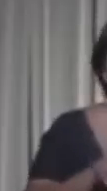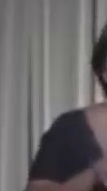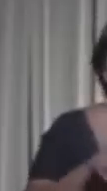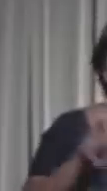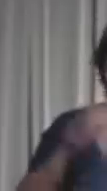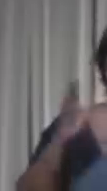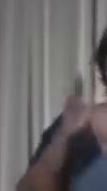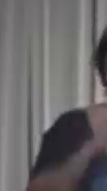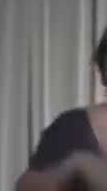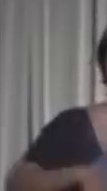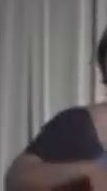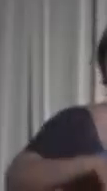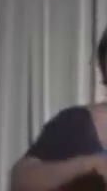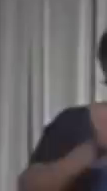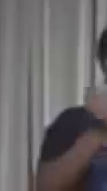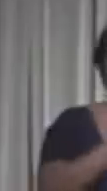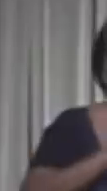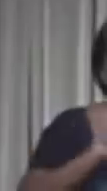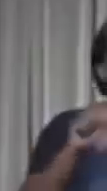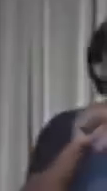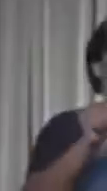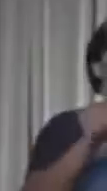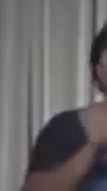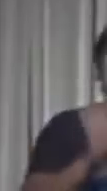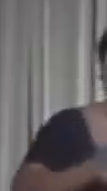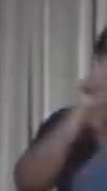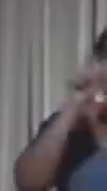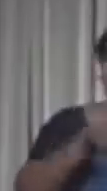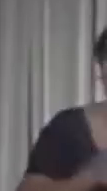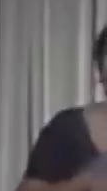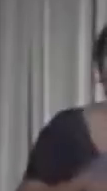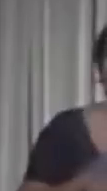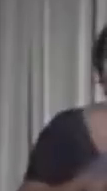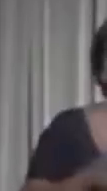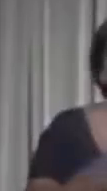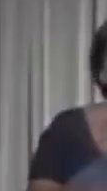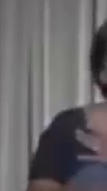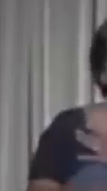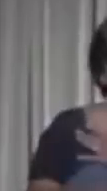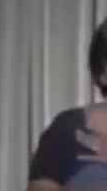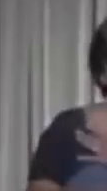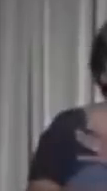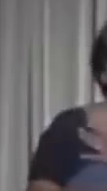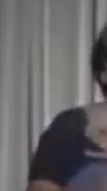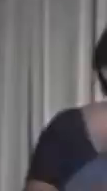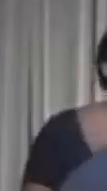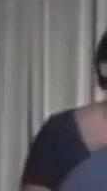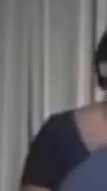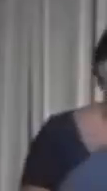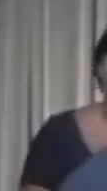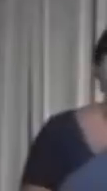தான் இன்றைய இந்த ஜனாதிபதி கோட்டாபே ராஜபக்ச அவர்கள் வந்தபொழுது இந்த நாட்டு மக்கள் 69 லட்சம் வாக்கை வழங்கினார்கள்.